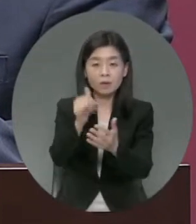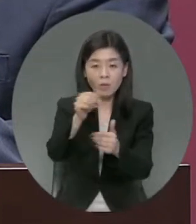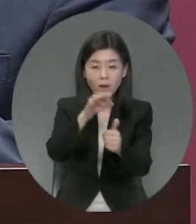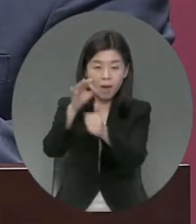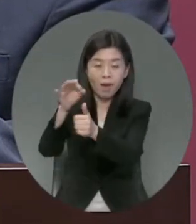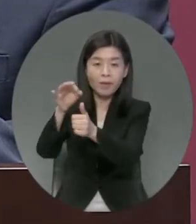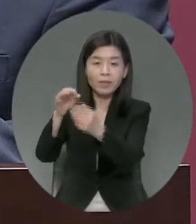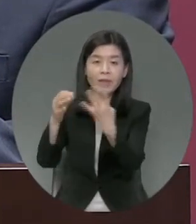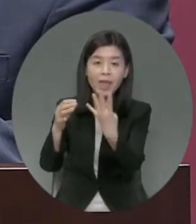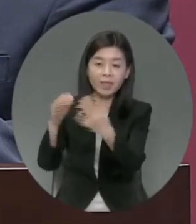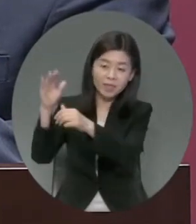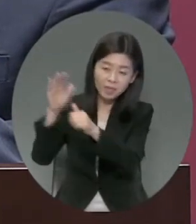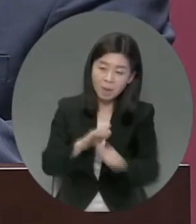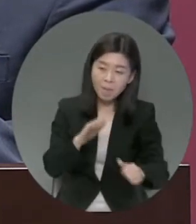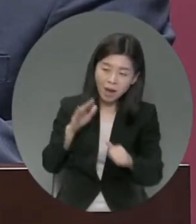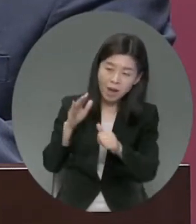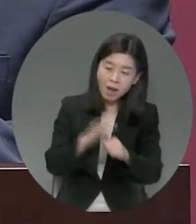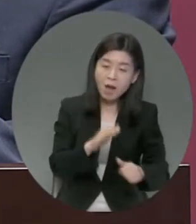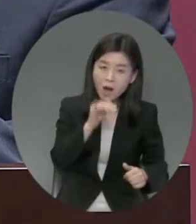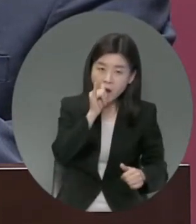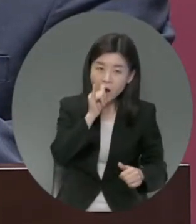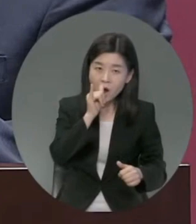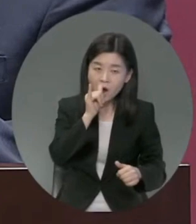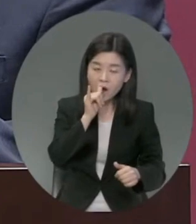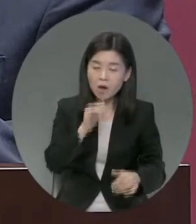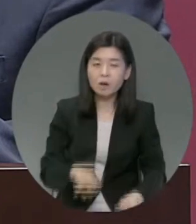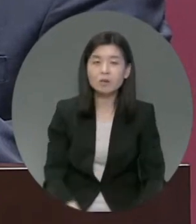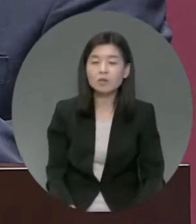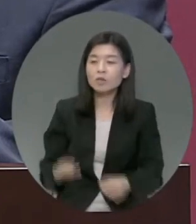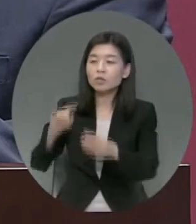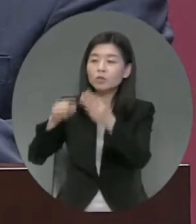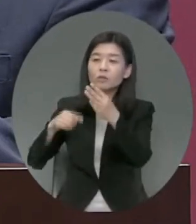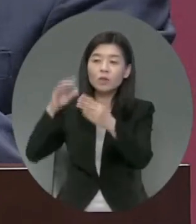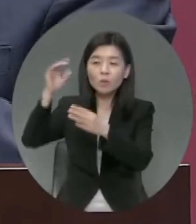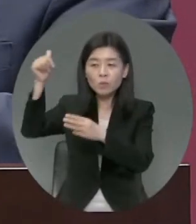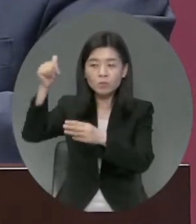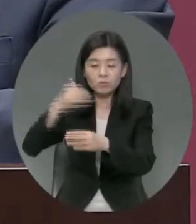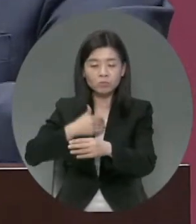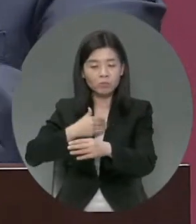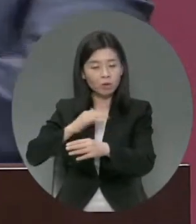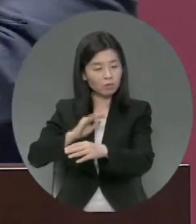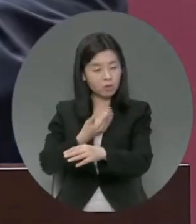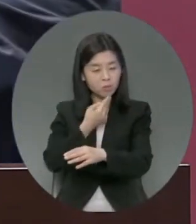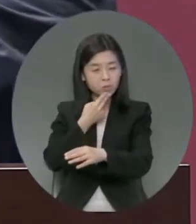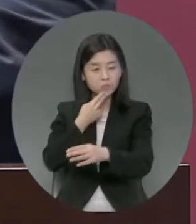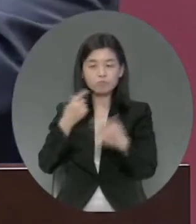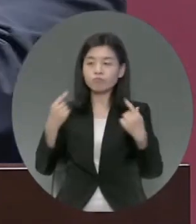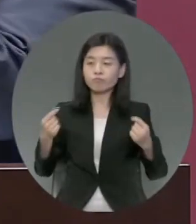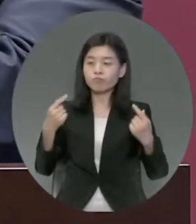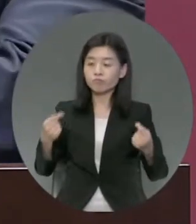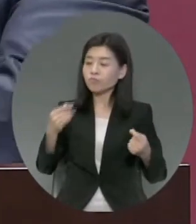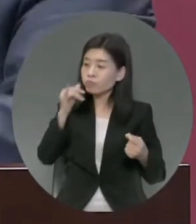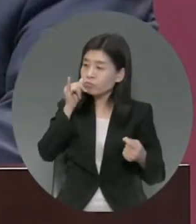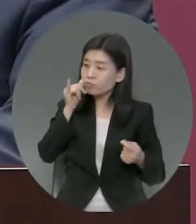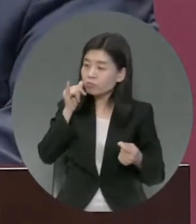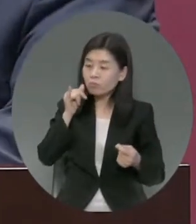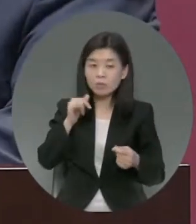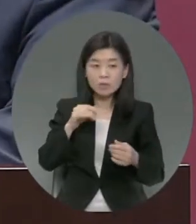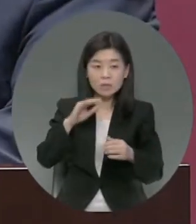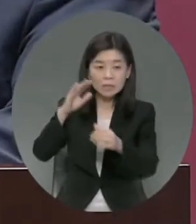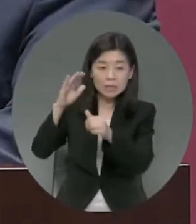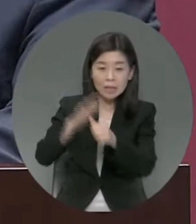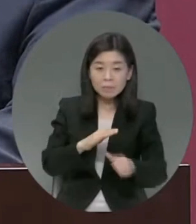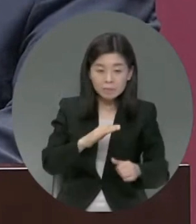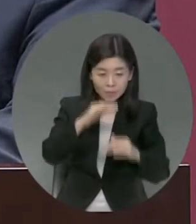벌어졌습니다. 윤석열 대통령은 잘못한 것 없다고 매우 당당히 합니다. 여기에 대해서 정중히 사과해야 된다 생각하는데